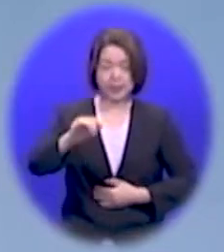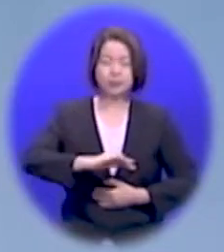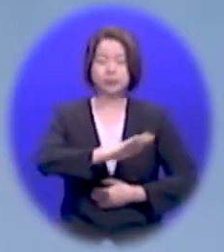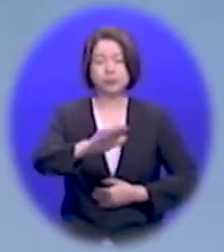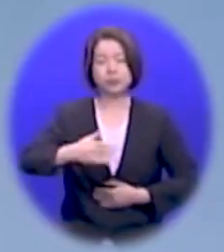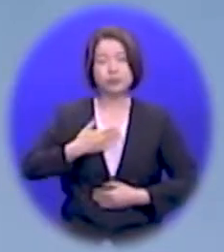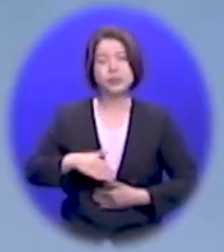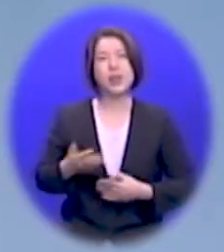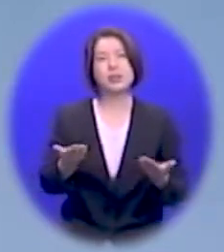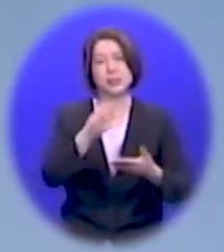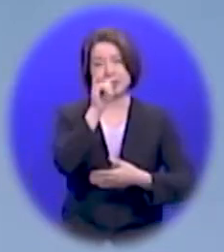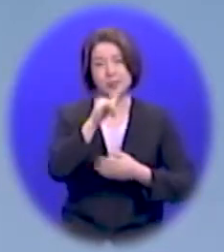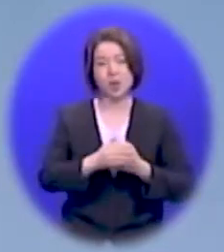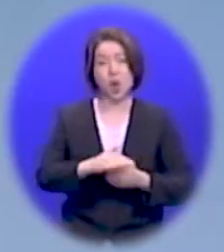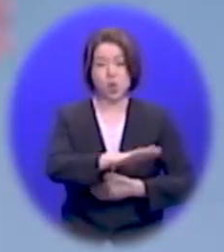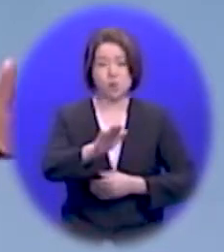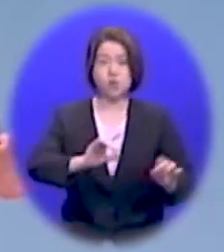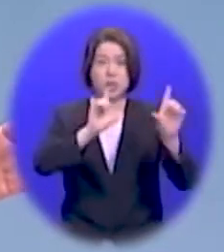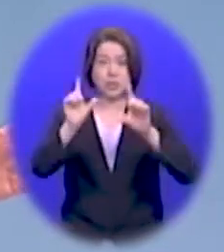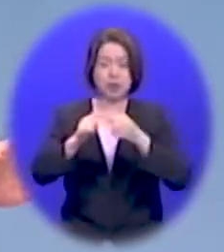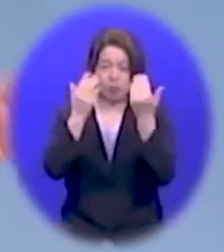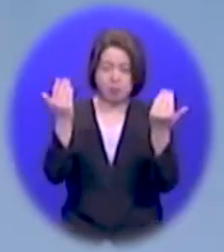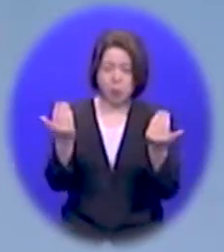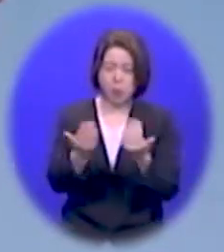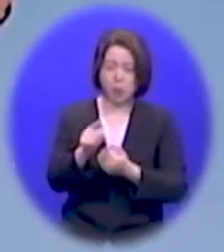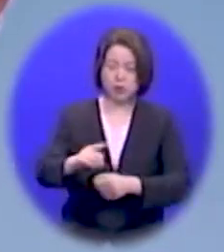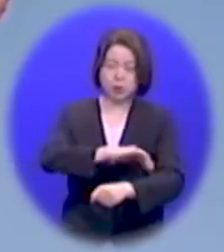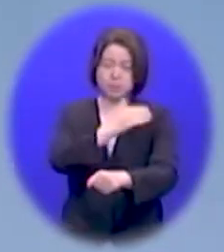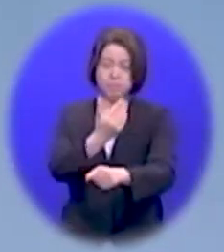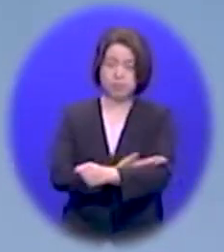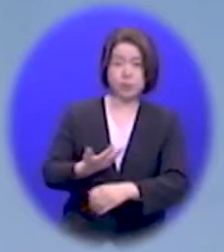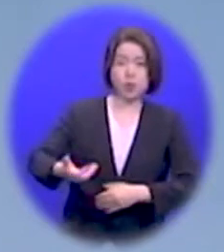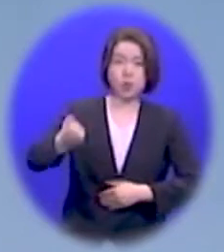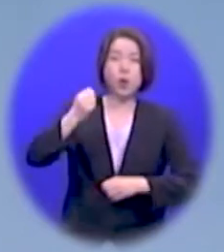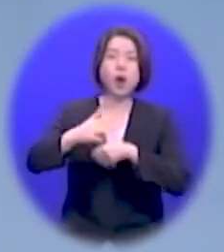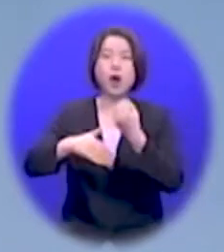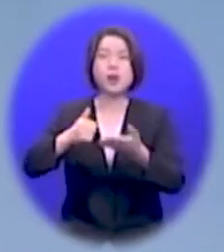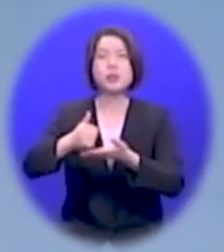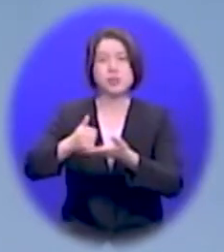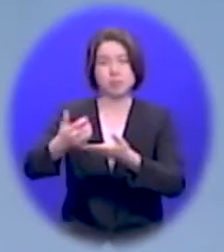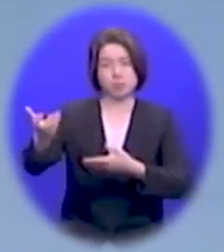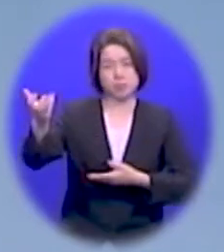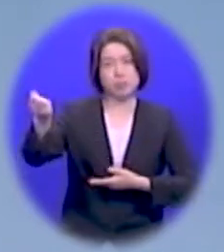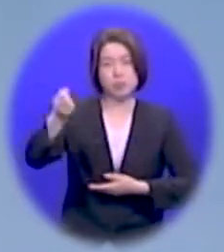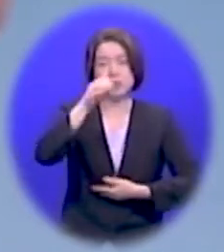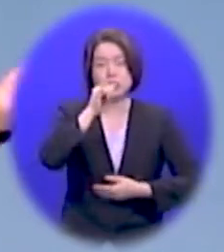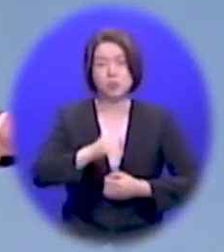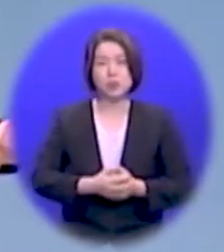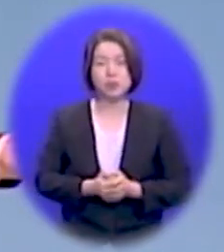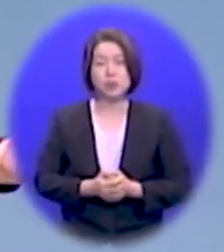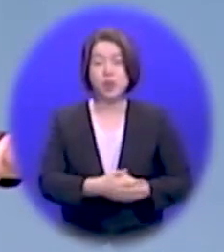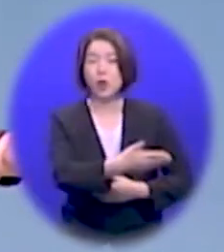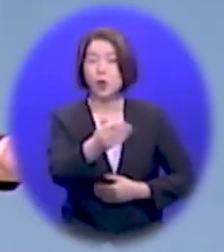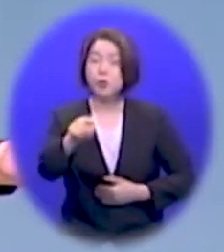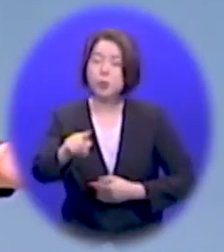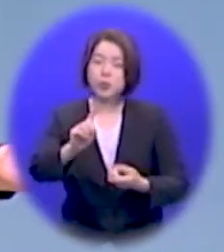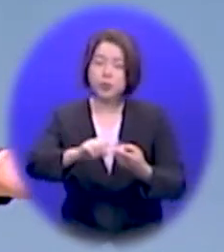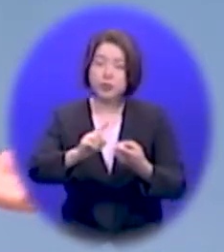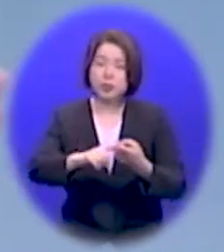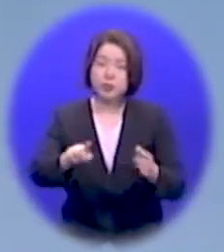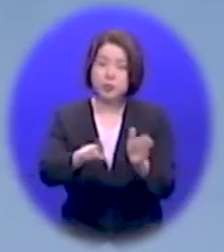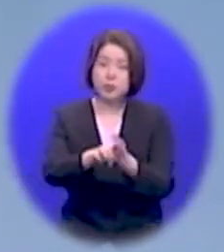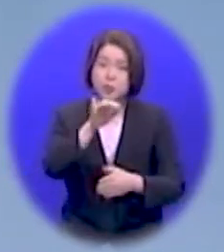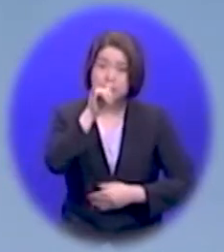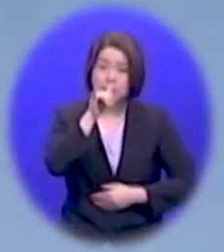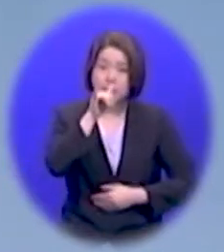있습니다 우리의 삶의 모든 것의 주권은 하나님이 가지고 계시다는 것을 여러분이 그 사실을 믿으십니까